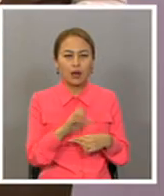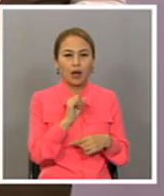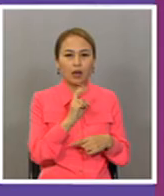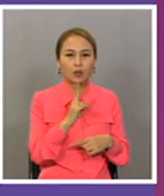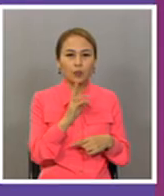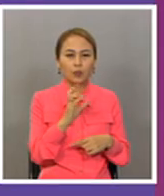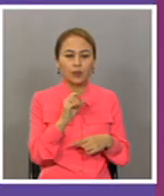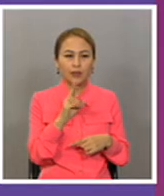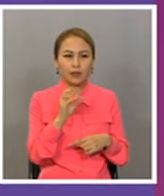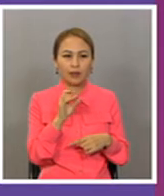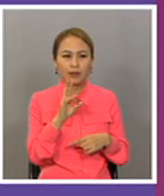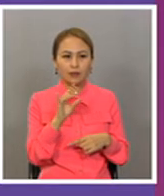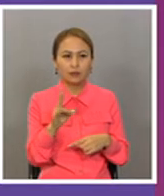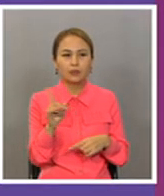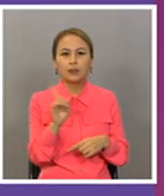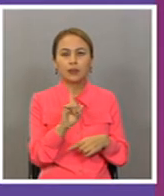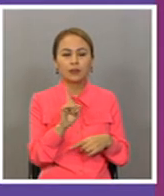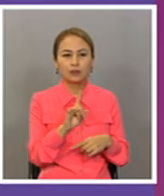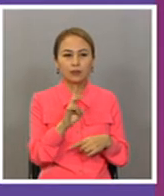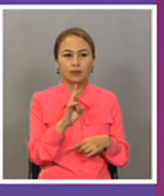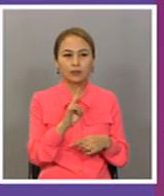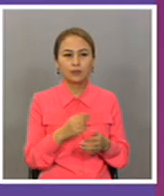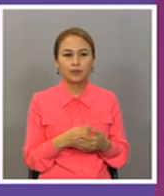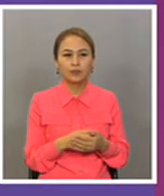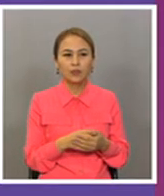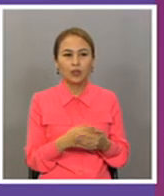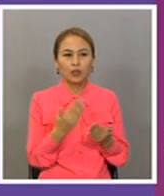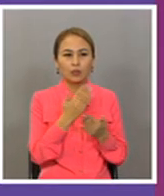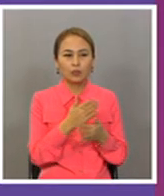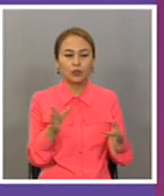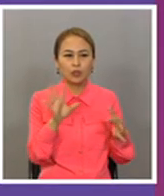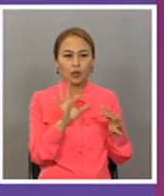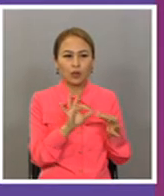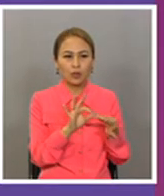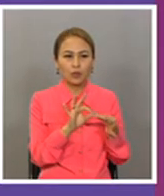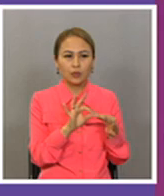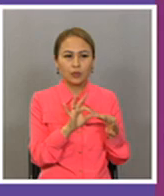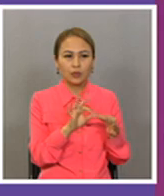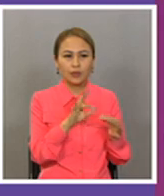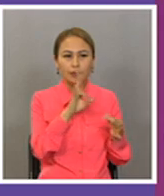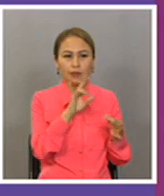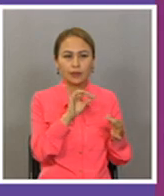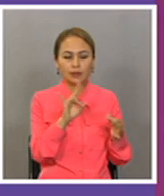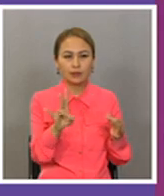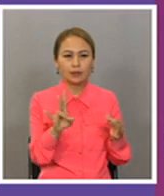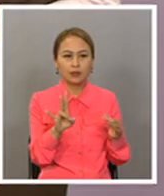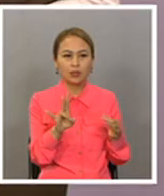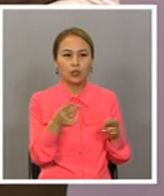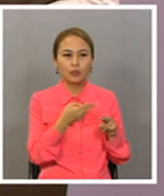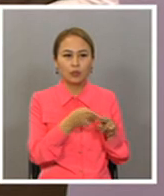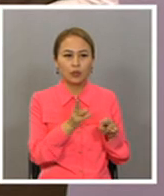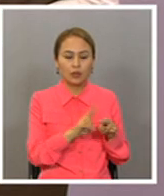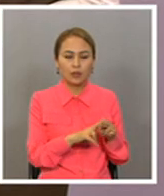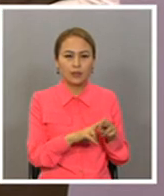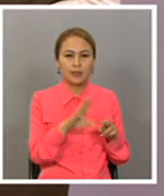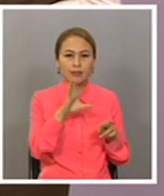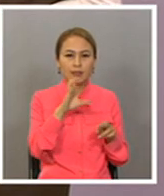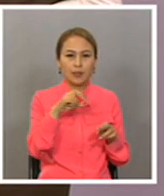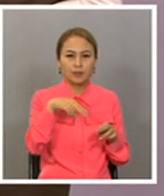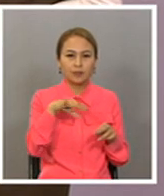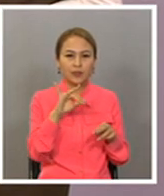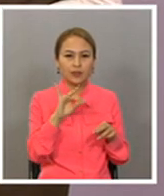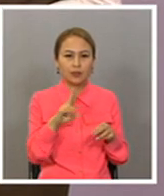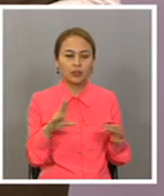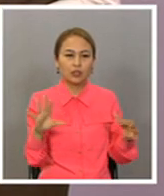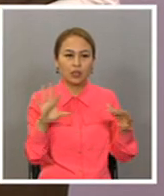akbökenniñ neniñ? Bu yerdegi jalğau niñ eken. Bularda septik jalğauları